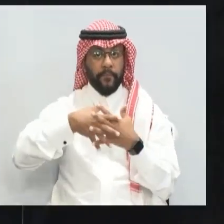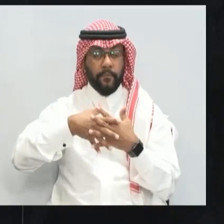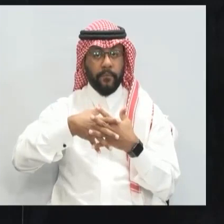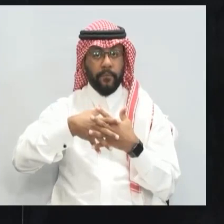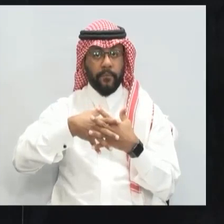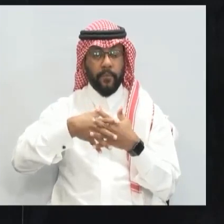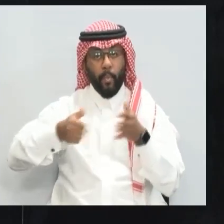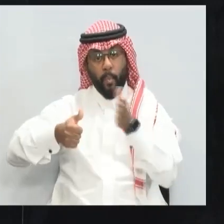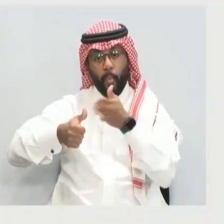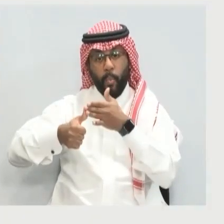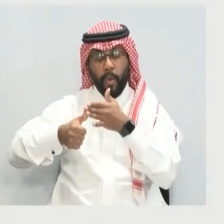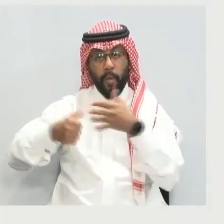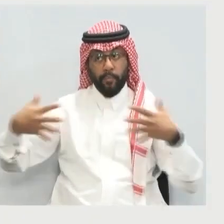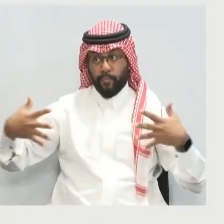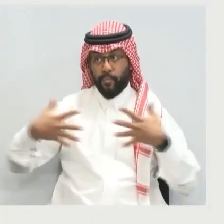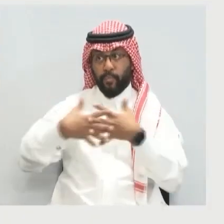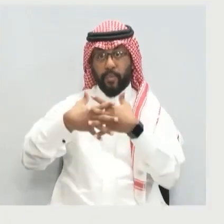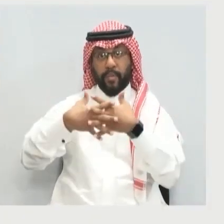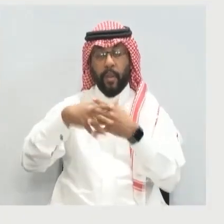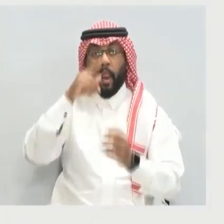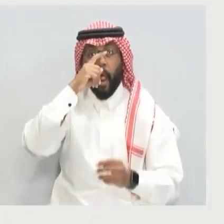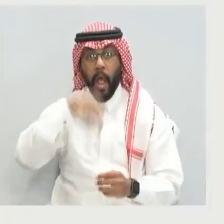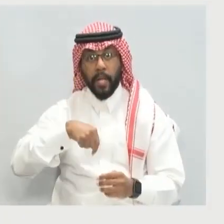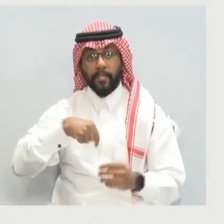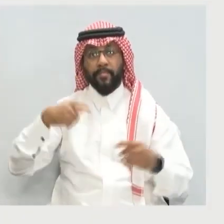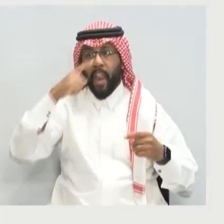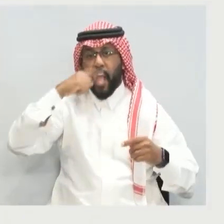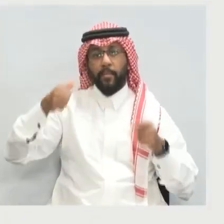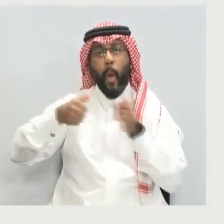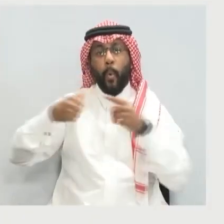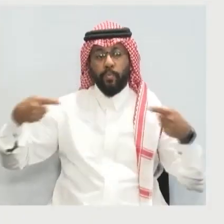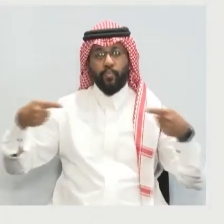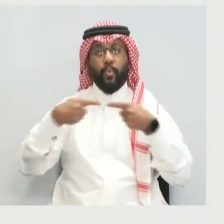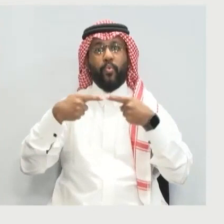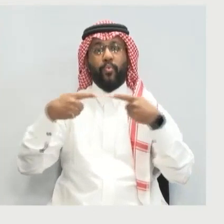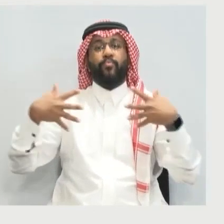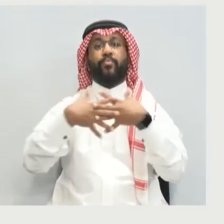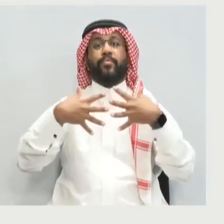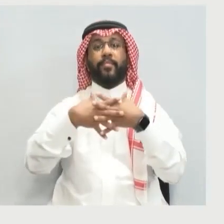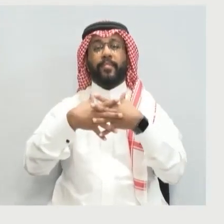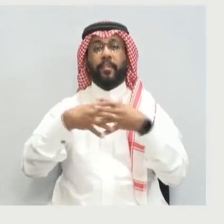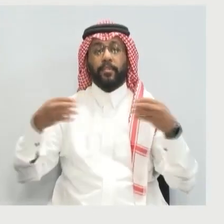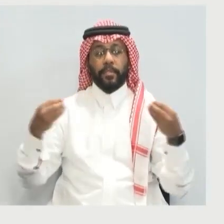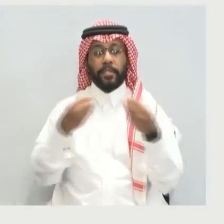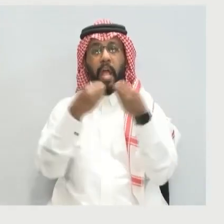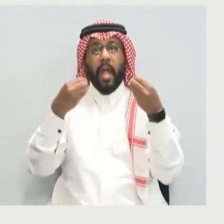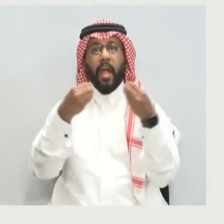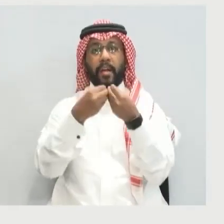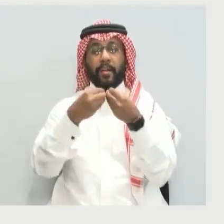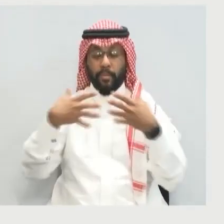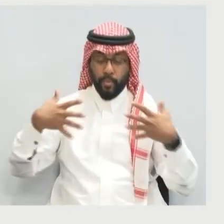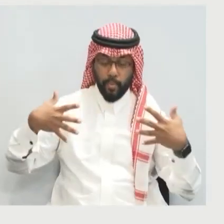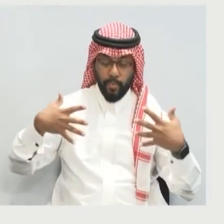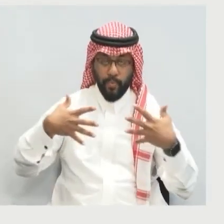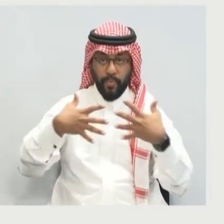اولا حتى يحدث تفاعل يجب ان يحدث تصادم اذا لم يحدث تصادم لن يكن هناك تفاعل اذا يجب ان